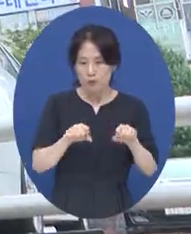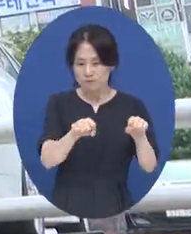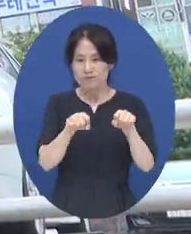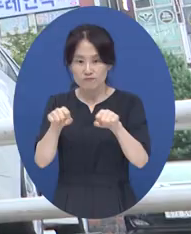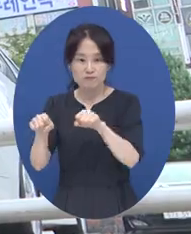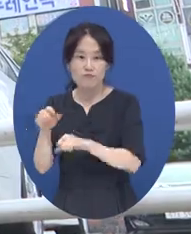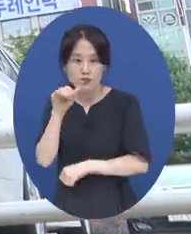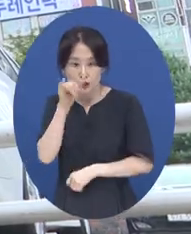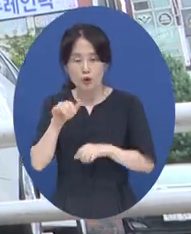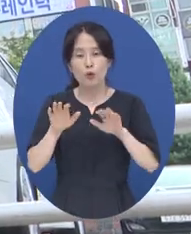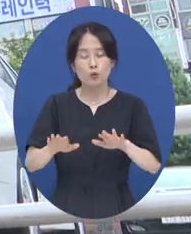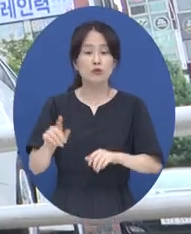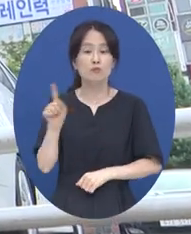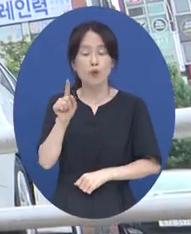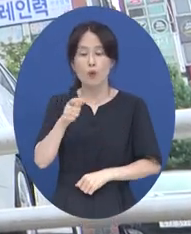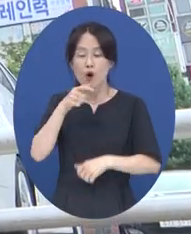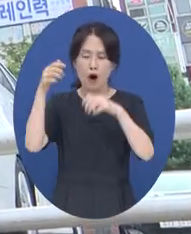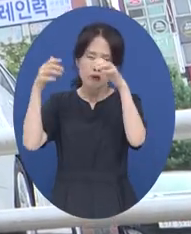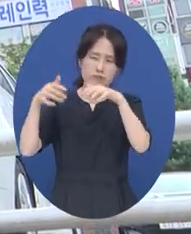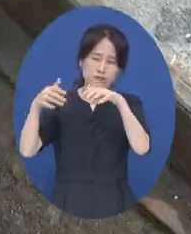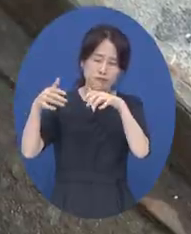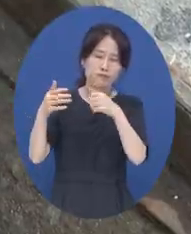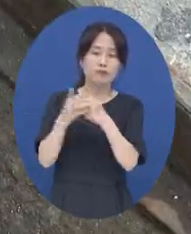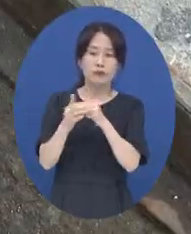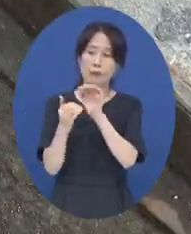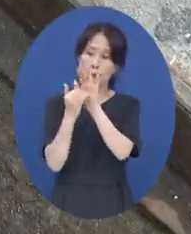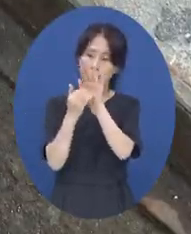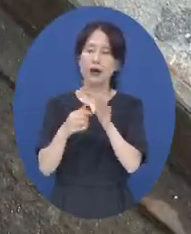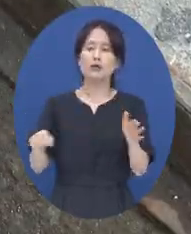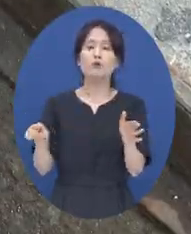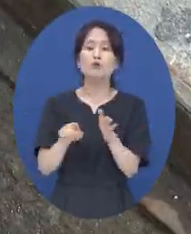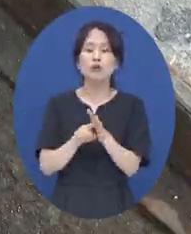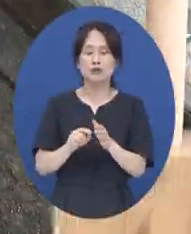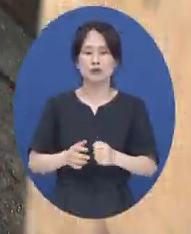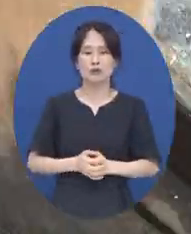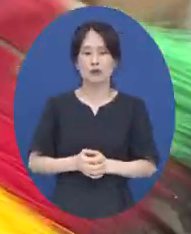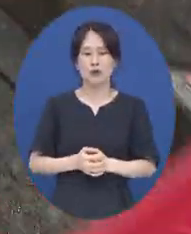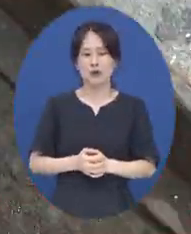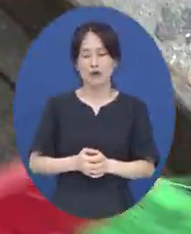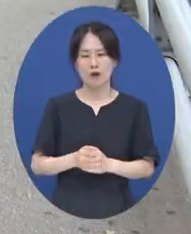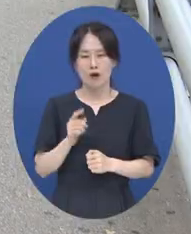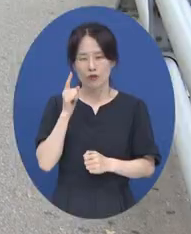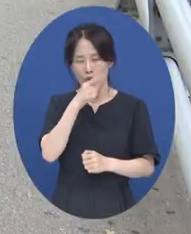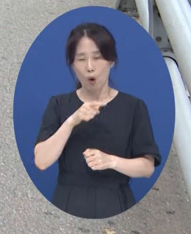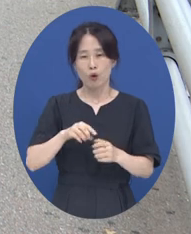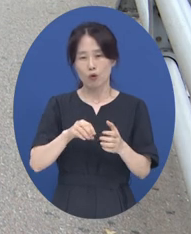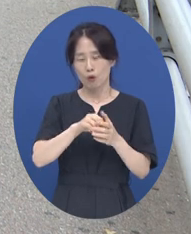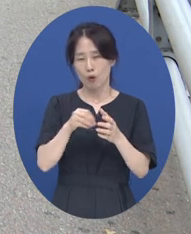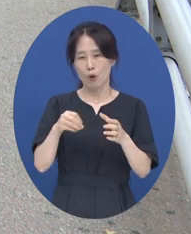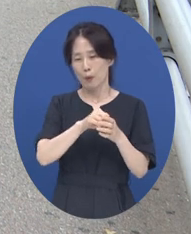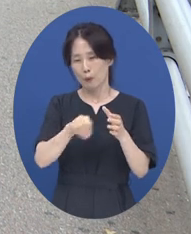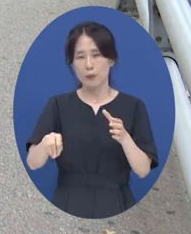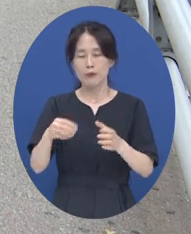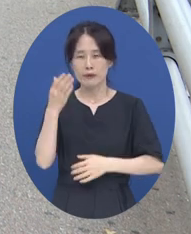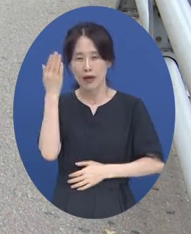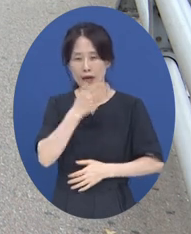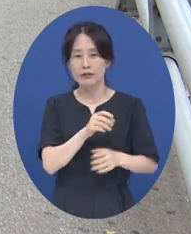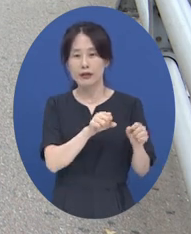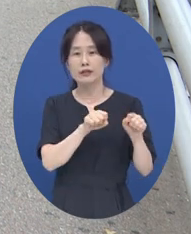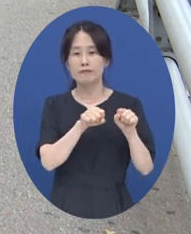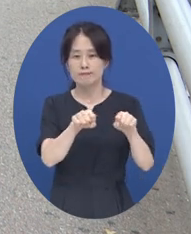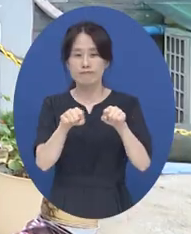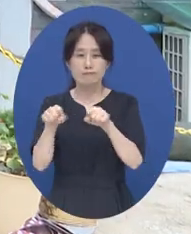하는데 오늘은 장마철 골목길을 물바다로 만들 수 있기 때문에 오수구 이물질을 말끔히 치우는